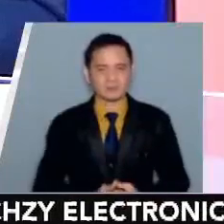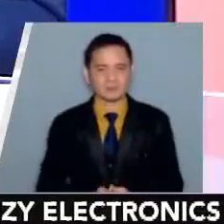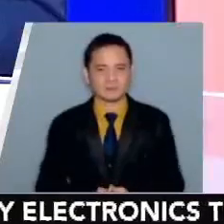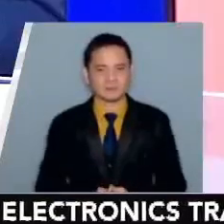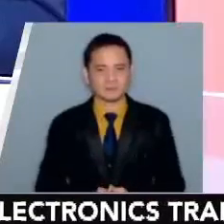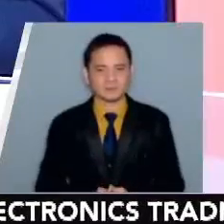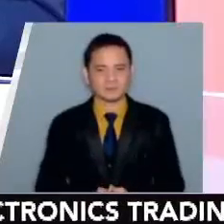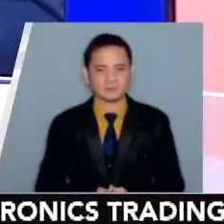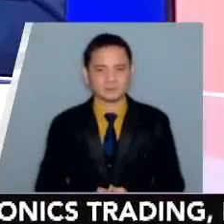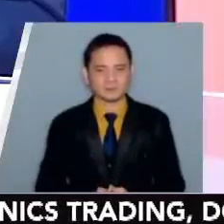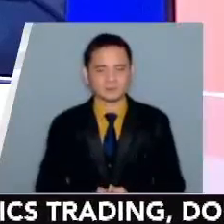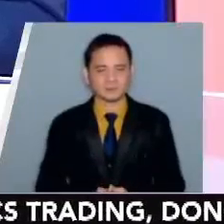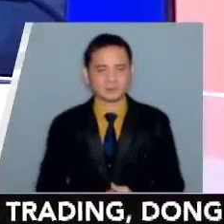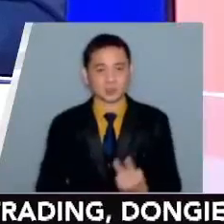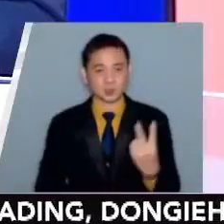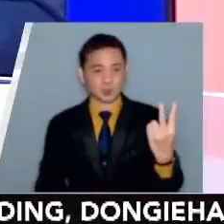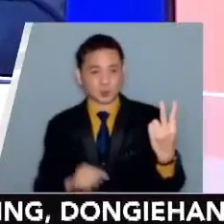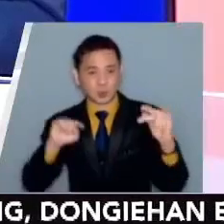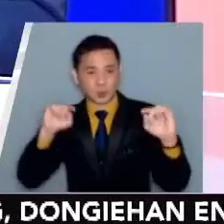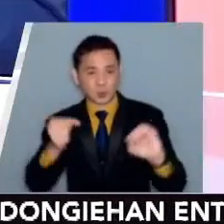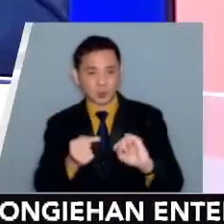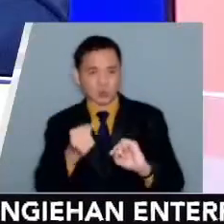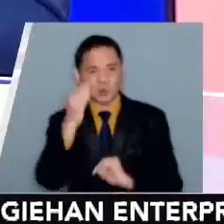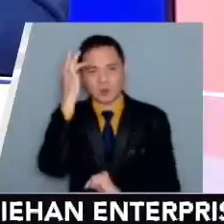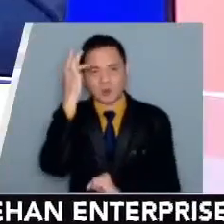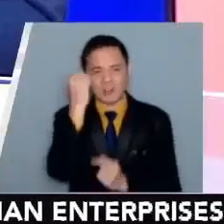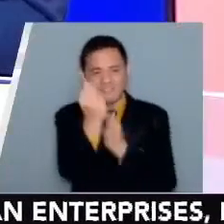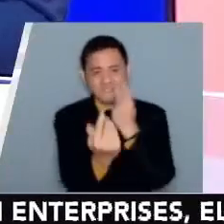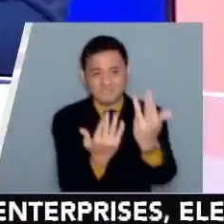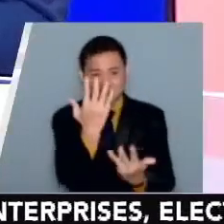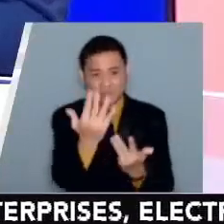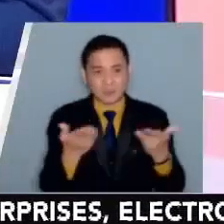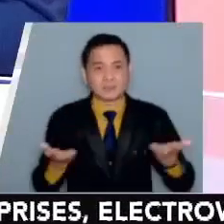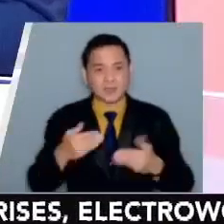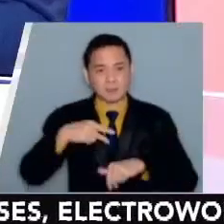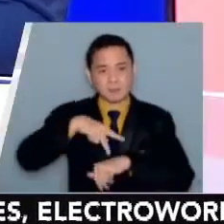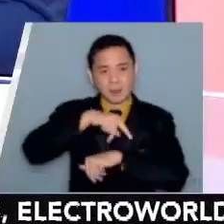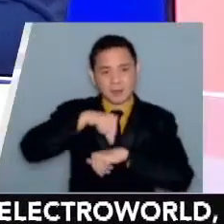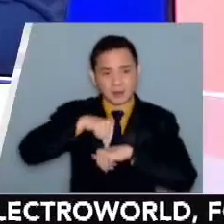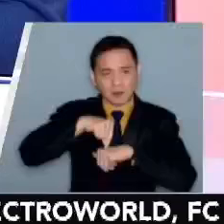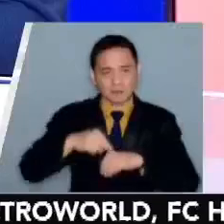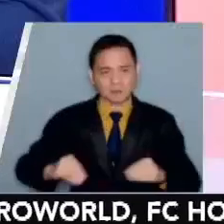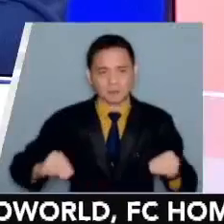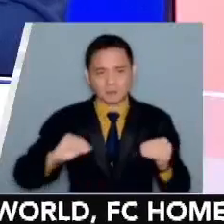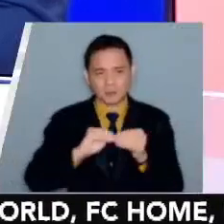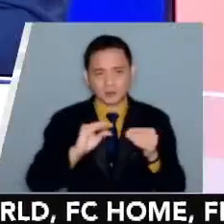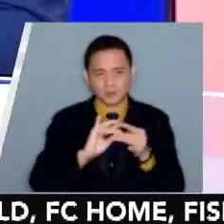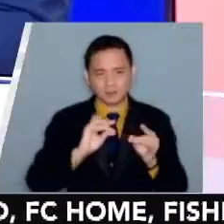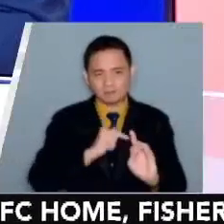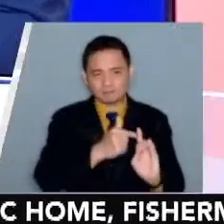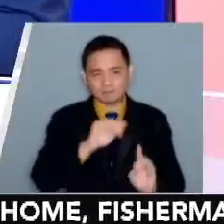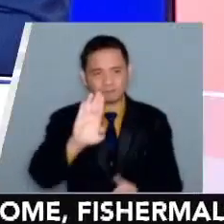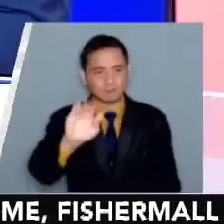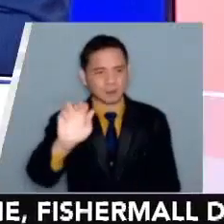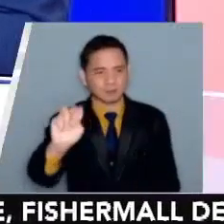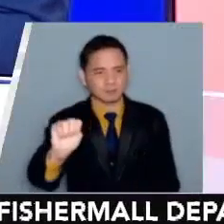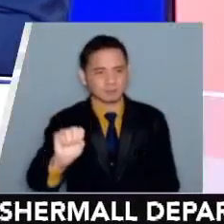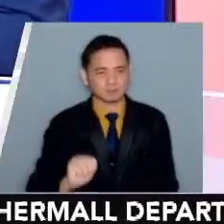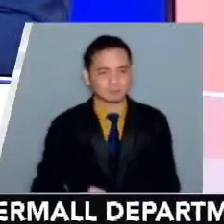dalawa sugatan sa sunog na su Club sa parañque city buong detalye yan sa unang balita live ni bam Alegre